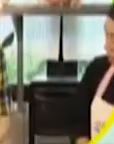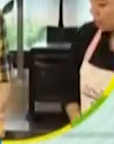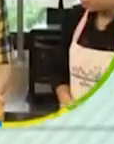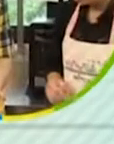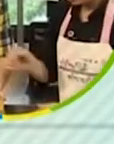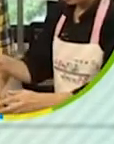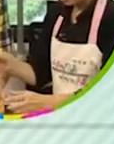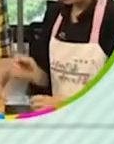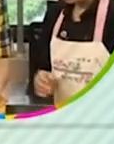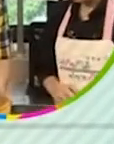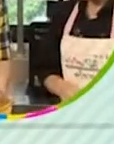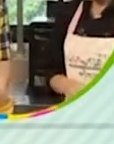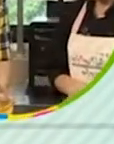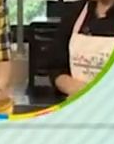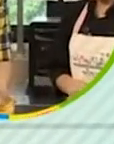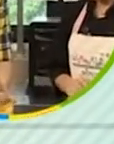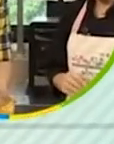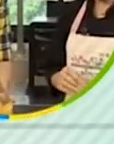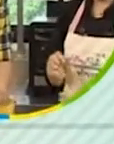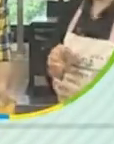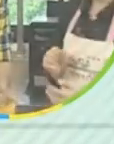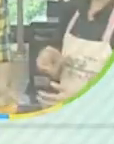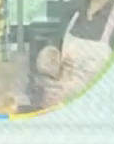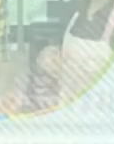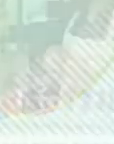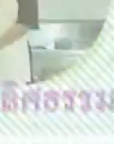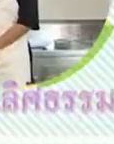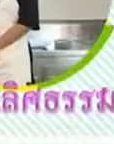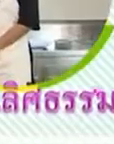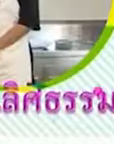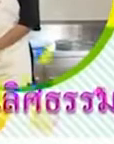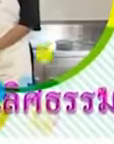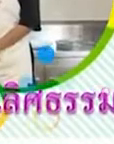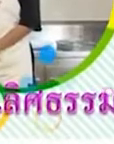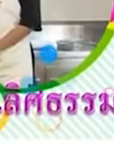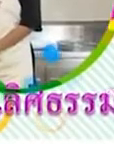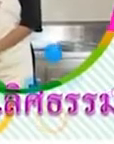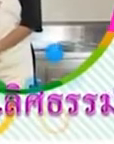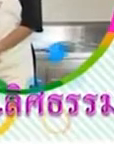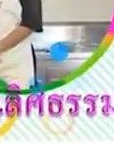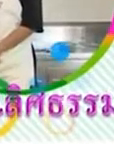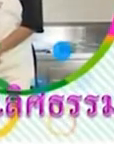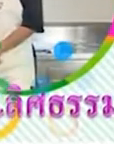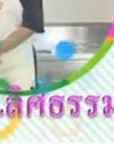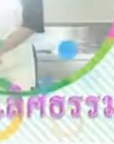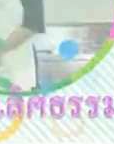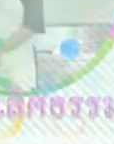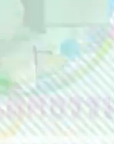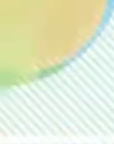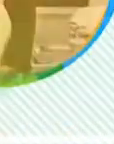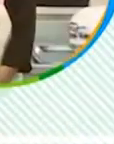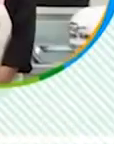ทำกินก็ได้ทำขายก็ดีฉันม